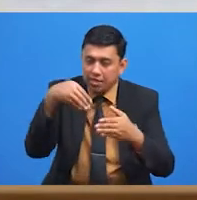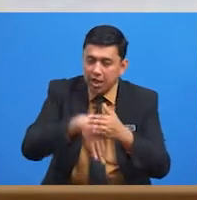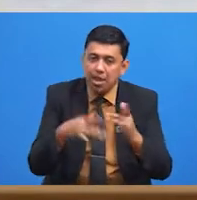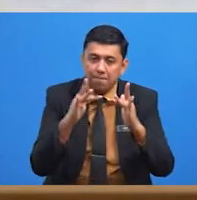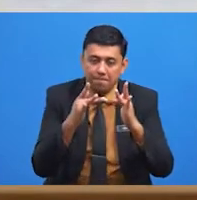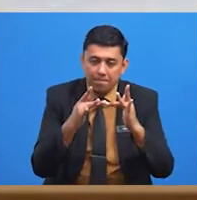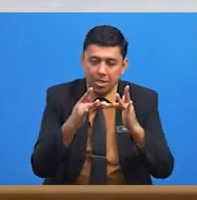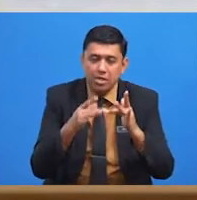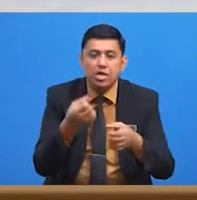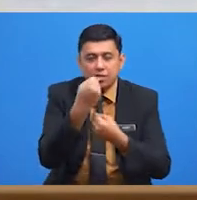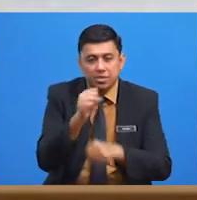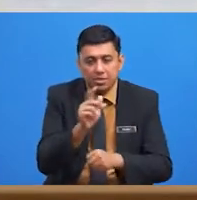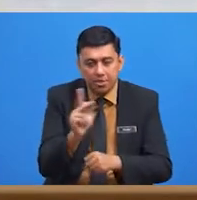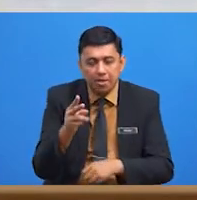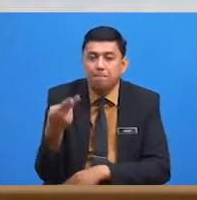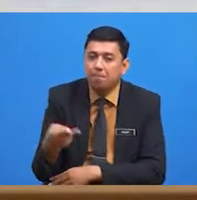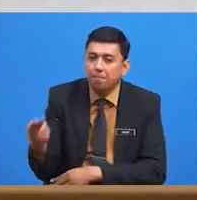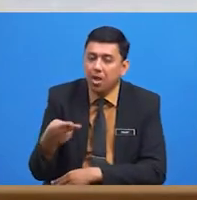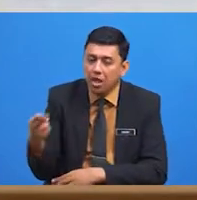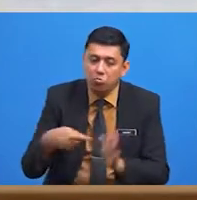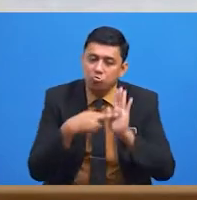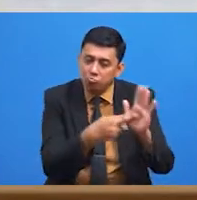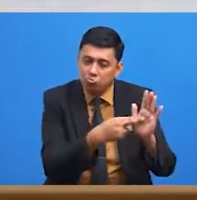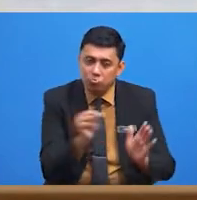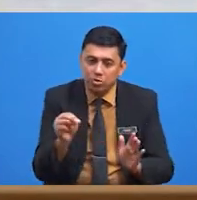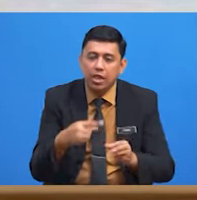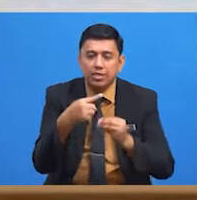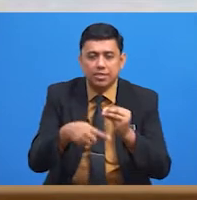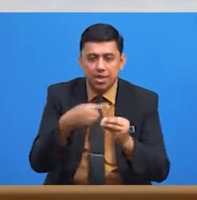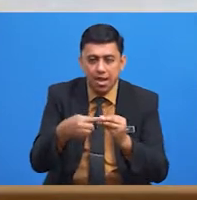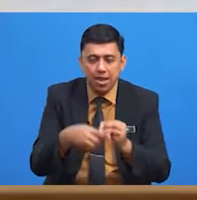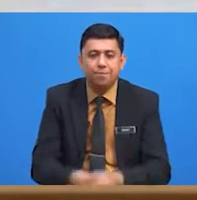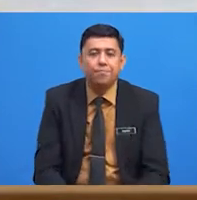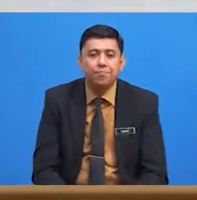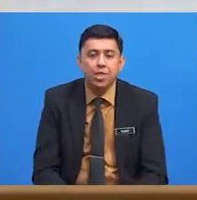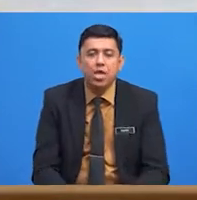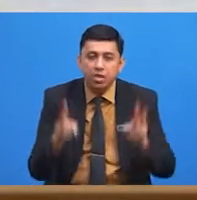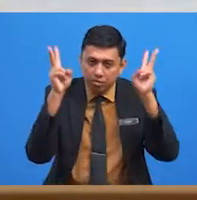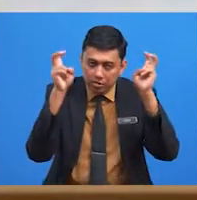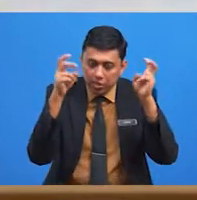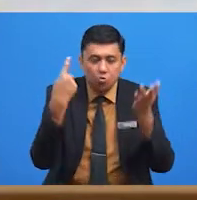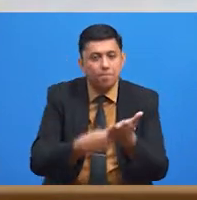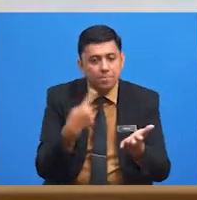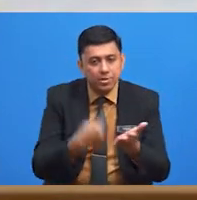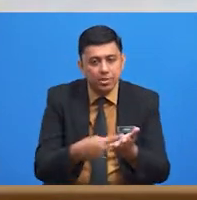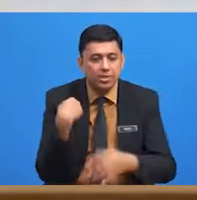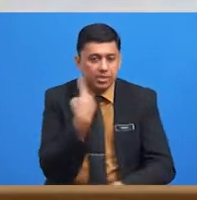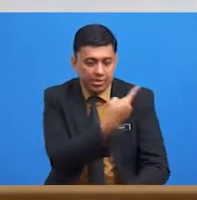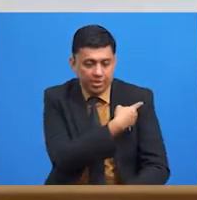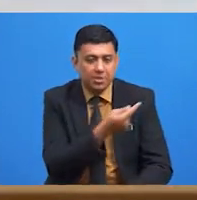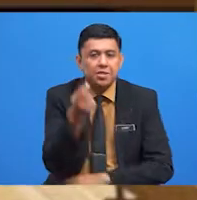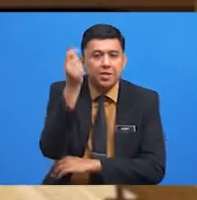banyak menyediakan bahan-bahan rujukan berkaitan dengan tajuk perbincangan kita